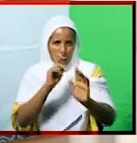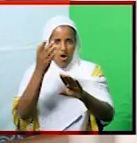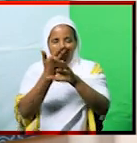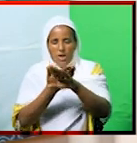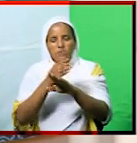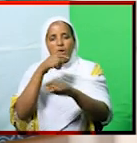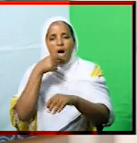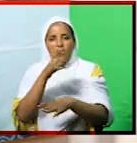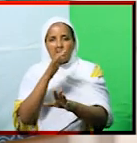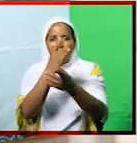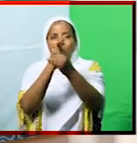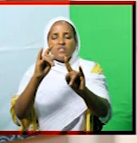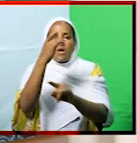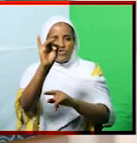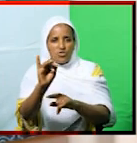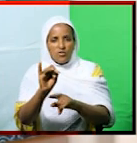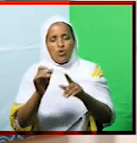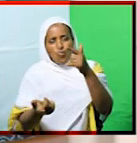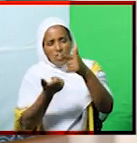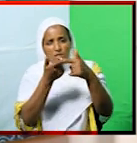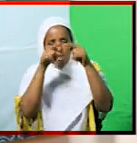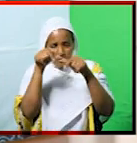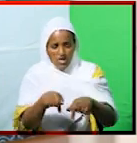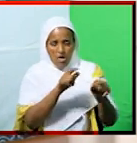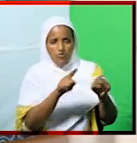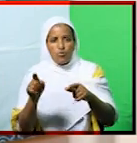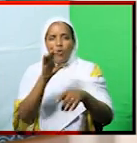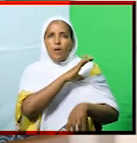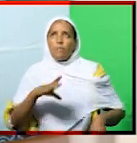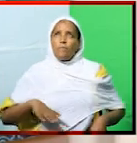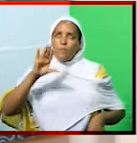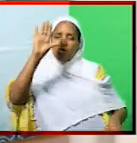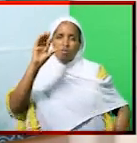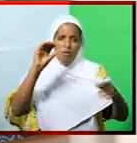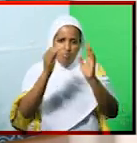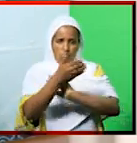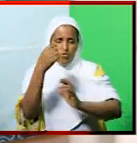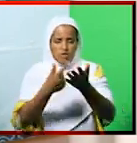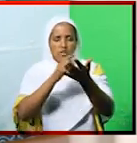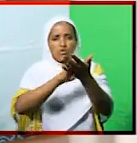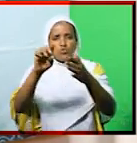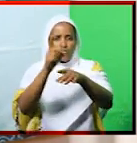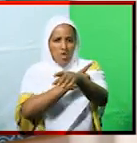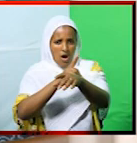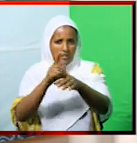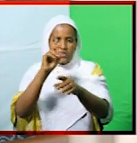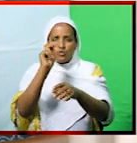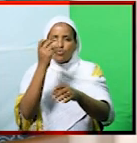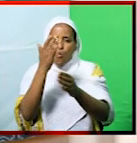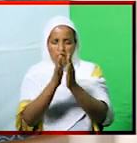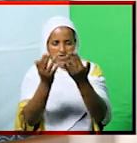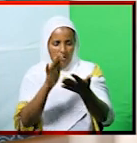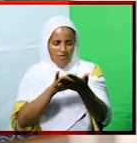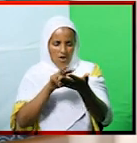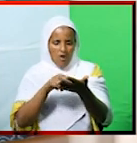ነው። አማላጅነት አያሰኝም ቤዛነት እንጂ። ሁለተኛ ዛሬም ደግሞ በጌትነቱ እነሱ ይህንን ቅዱስ ያሬድ በድጎ እንዲህ